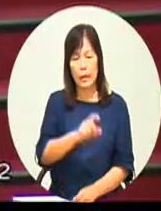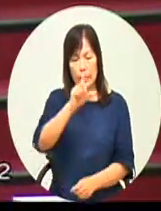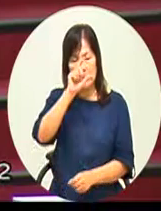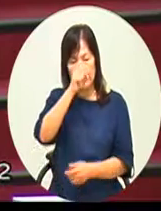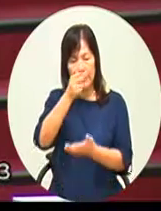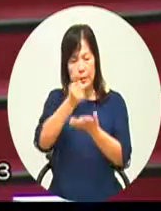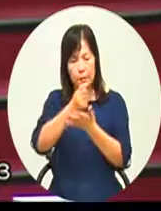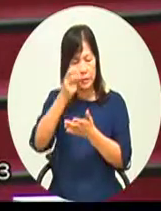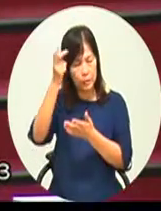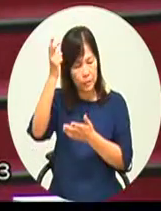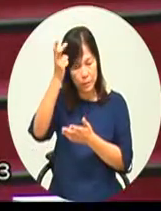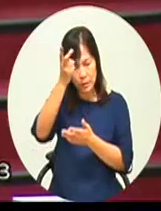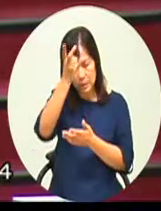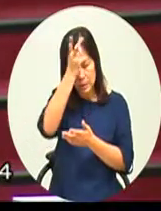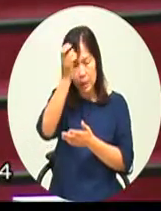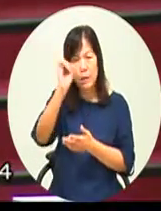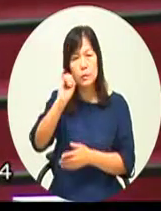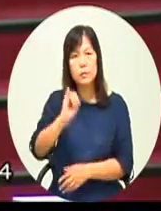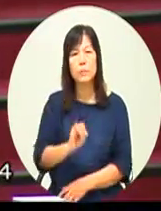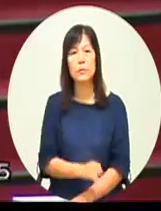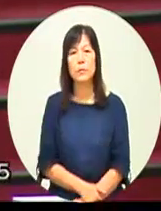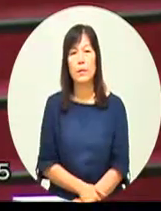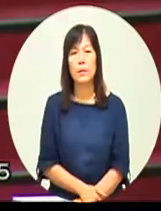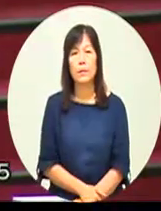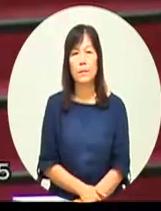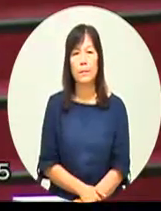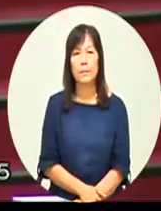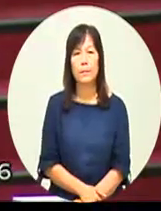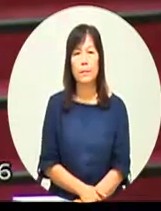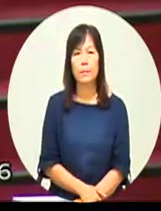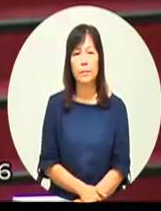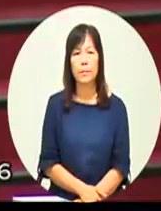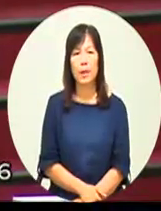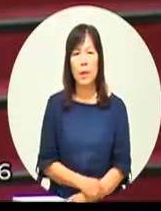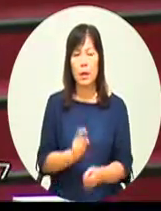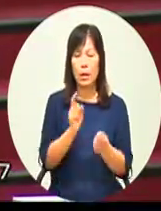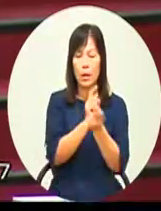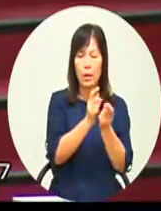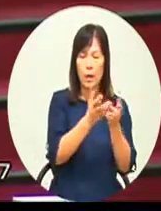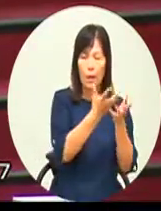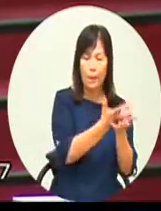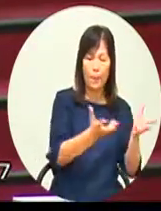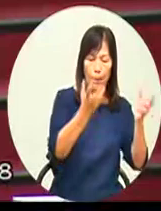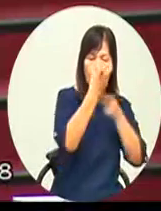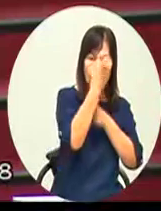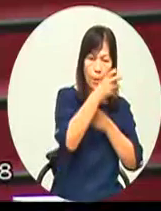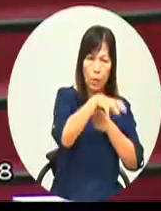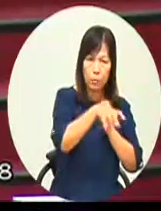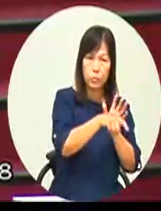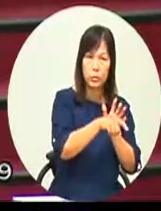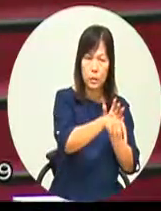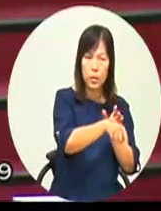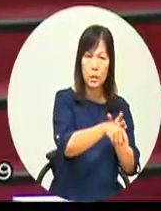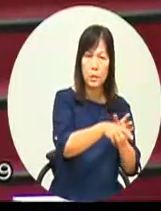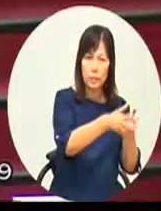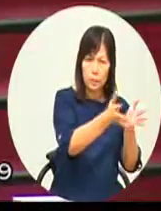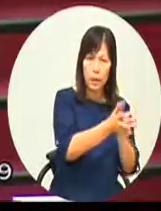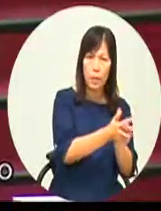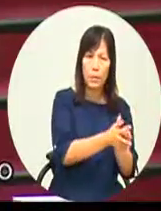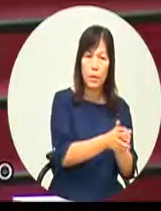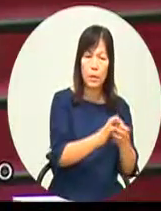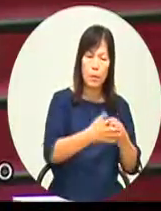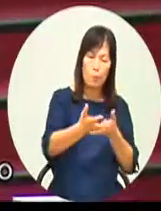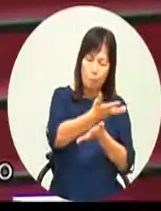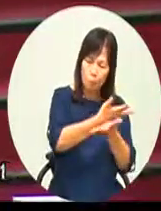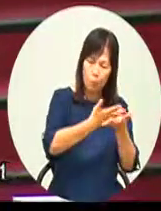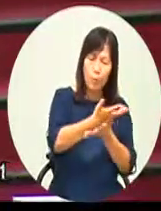观光局的局长能够跟贸管处的单位来协